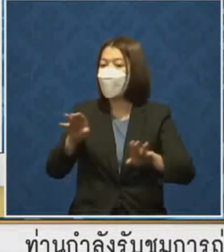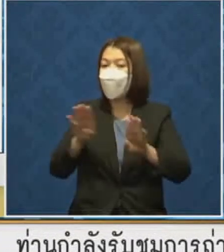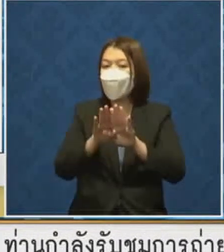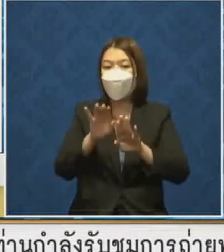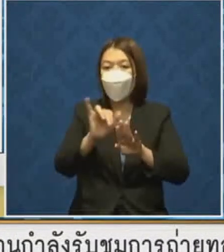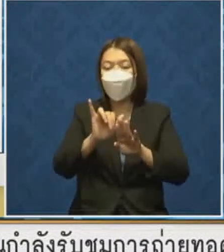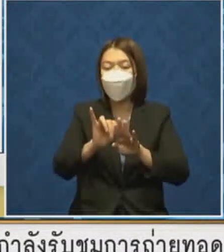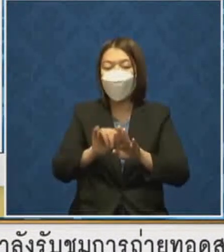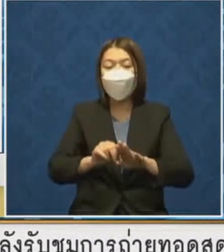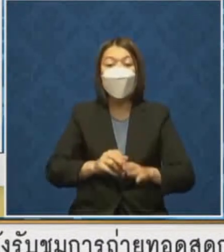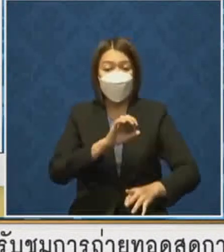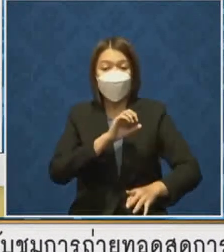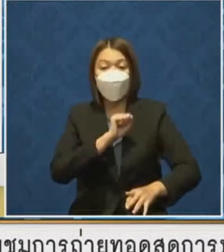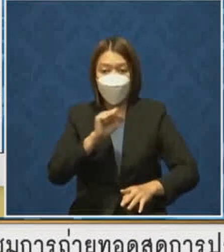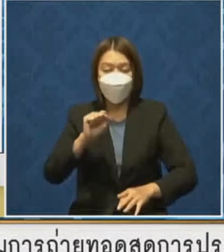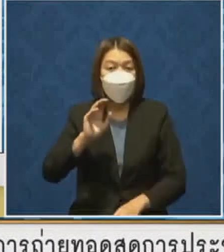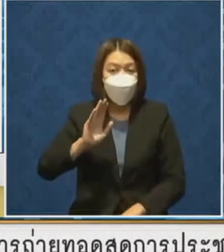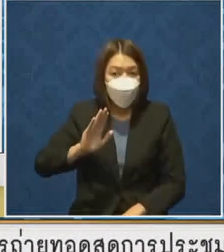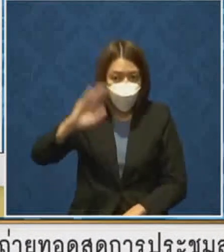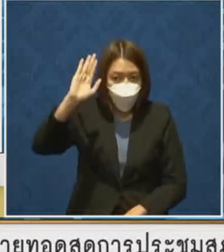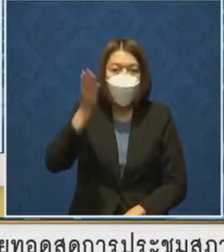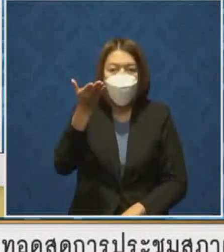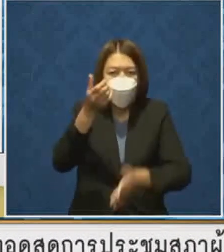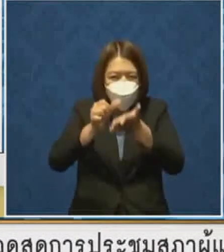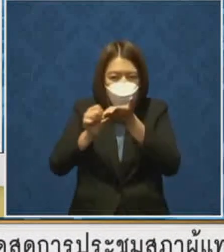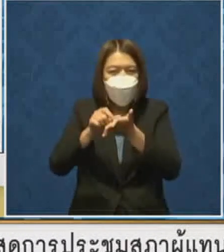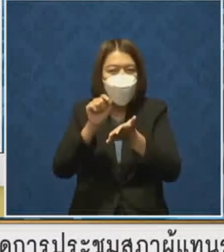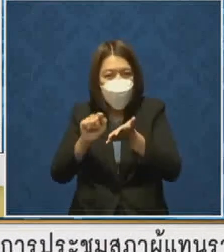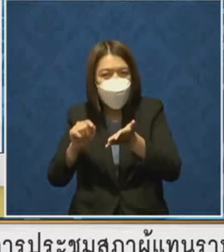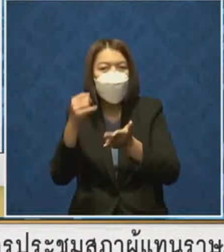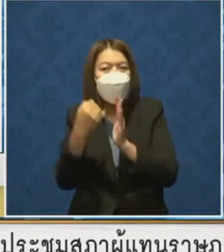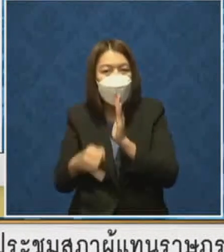ก็กล้าที่จะมานำเสนอโดยเฉพาะยิ่งการคอร์รัปชัน